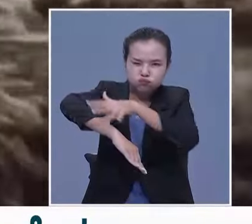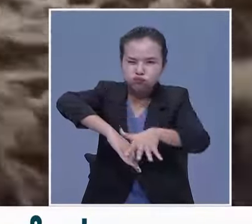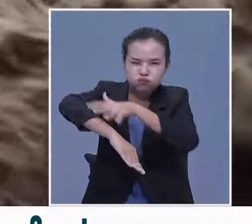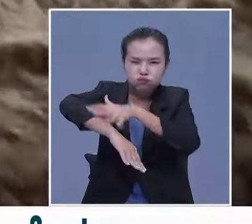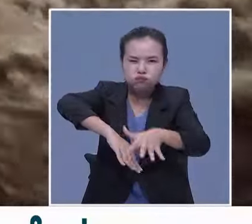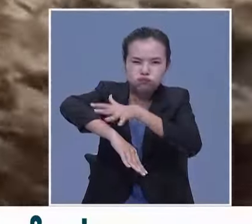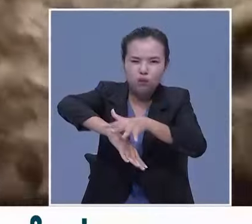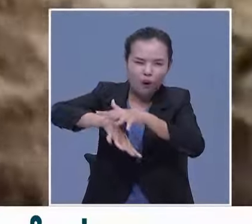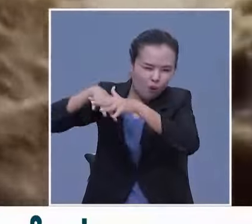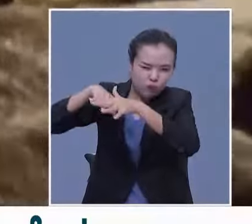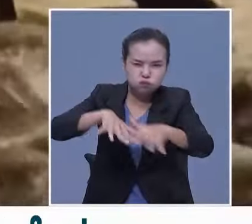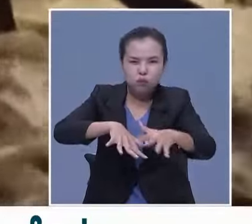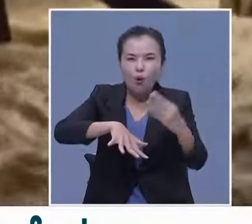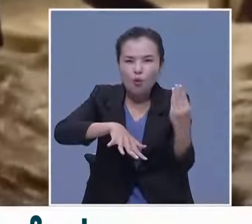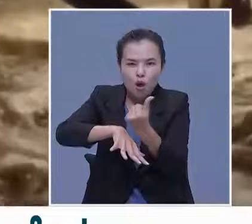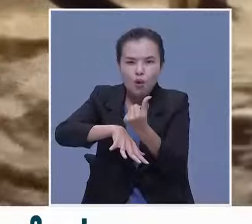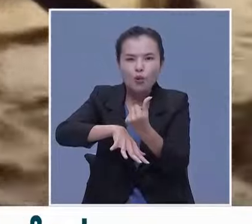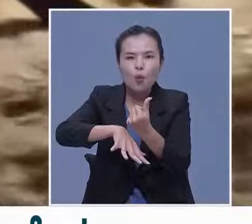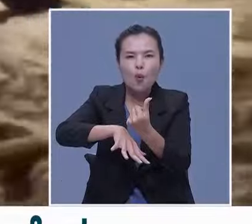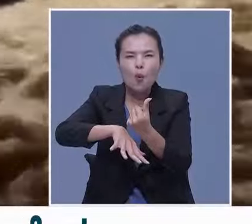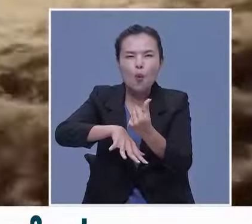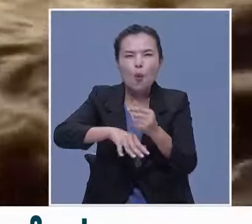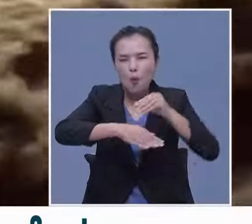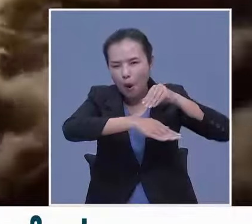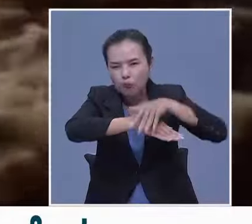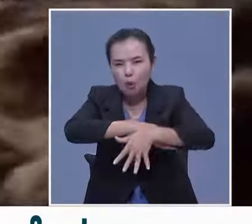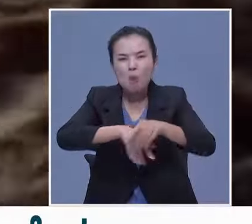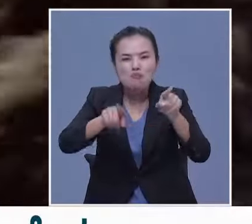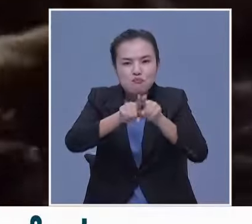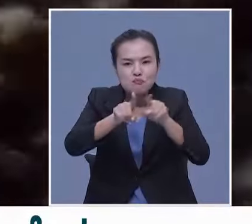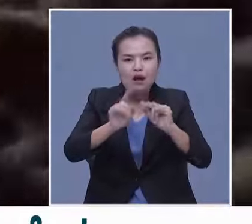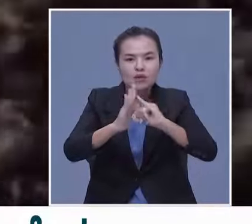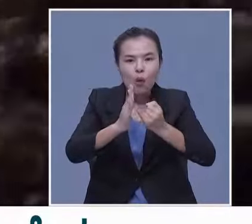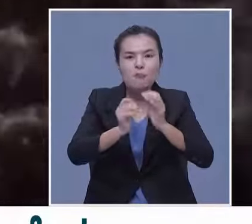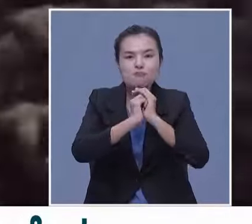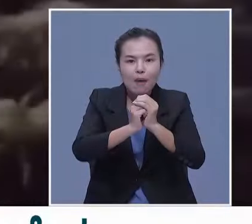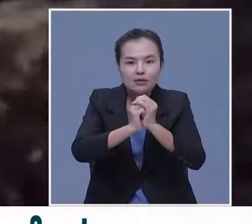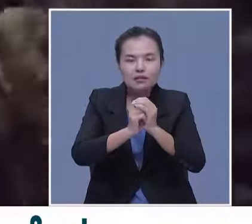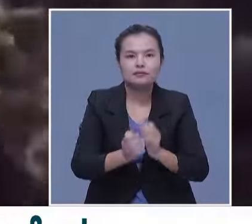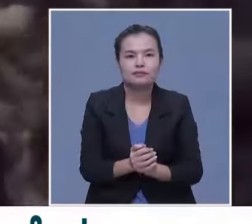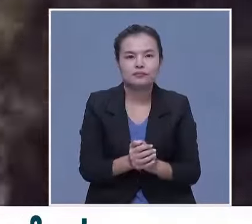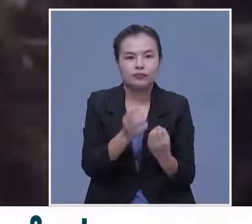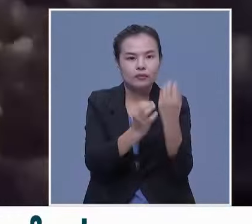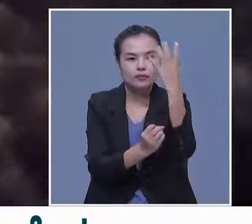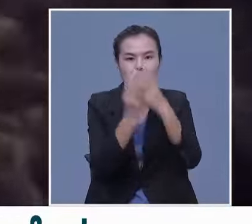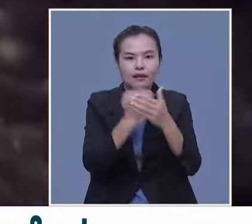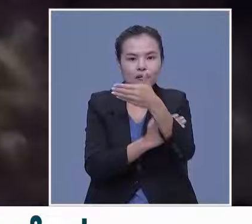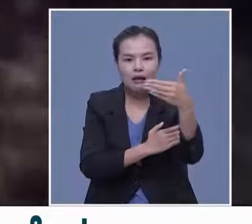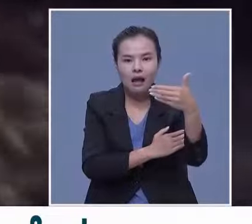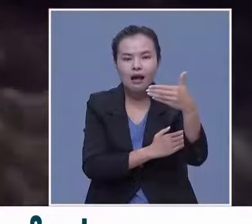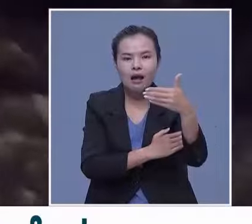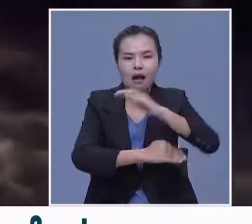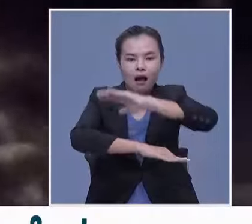มาแรงแล้วก็เร็วนี่นะคะเดี๋ยวสักครู่นึงนะคะจังหวัดปราจีนบุรีเนี่ยน้ำป่าจากอุทยานแห่งชาติเขาใหญ่